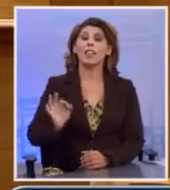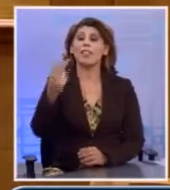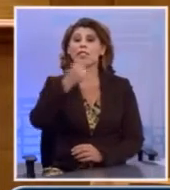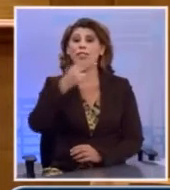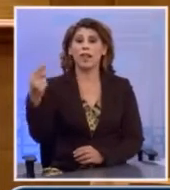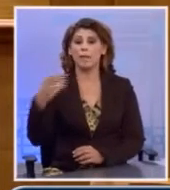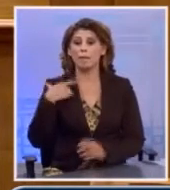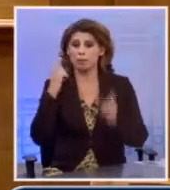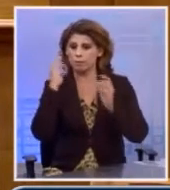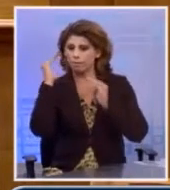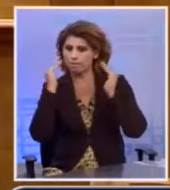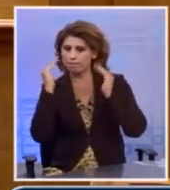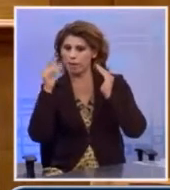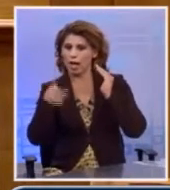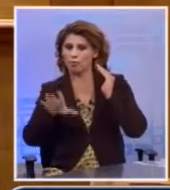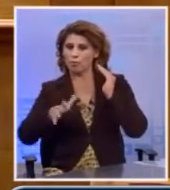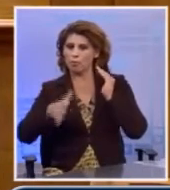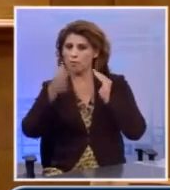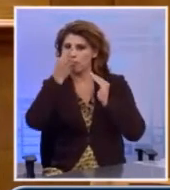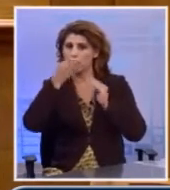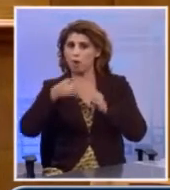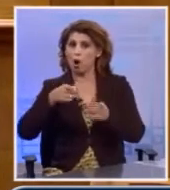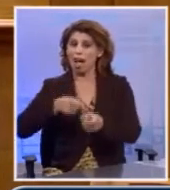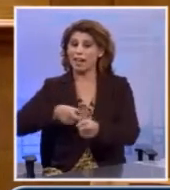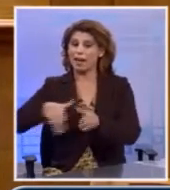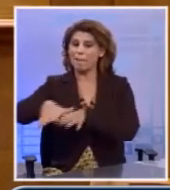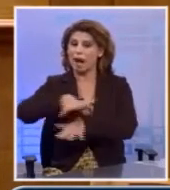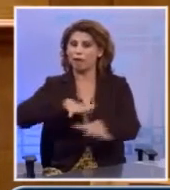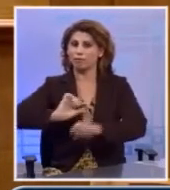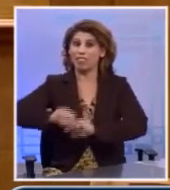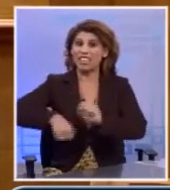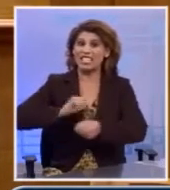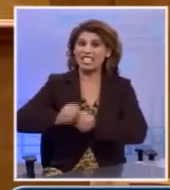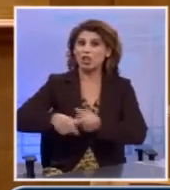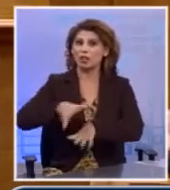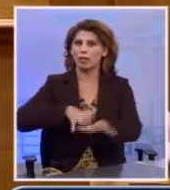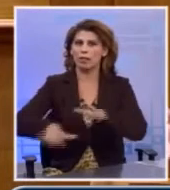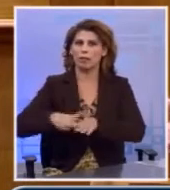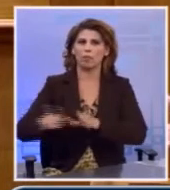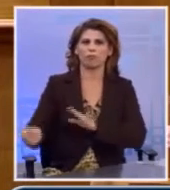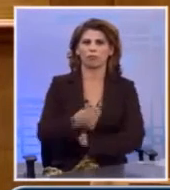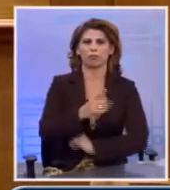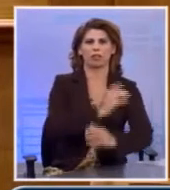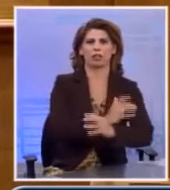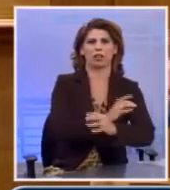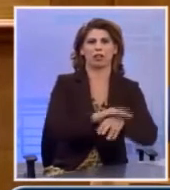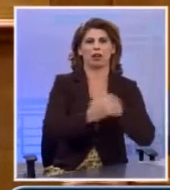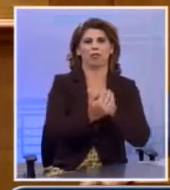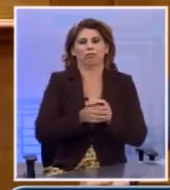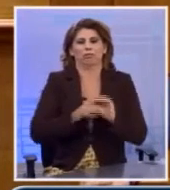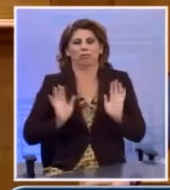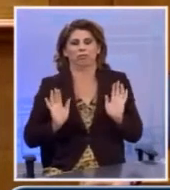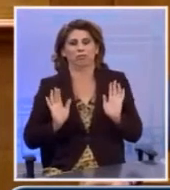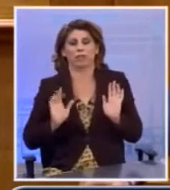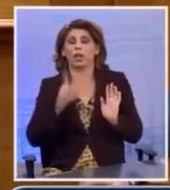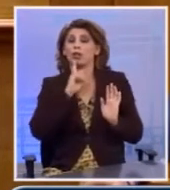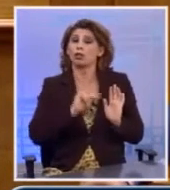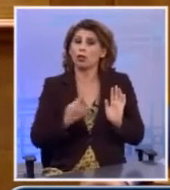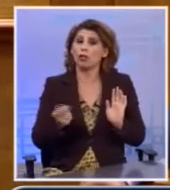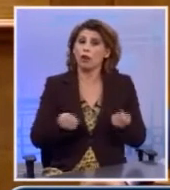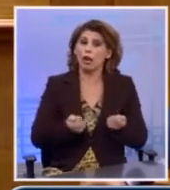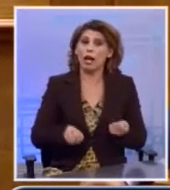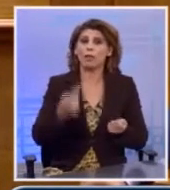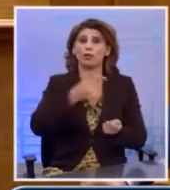και χωρίς χρονοτριβή στους αρμόδιους αγγελείς. Το ίδιο κάναμε και με την υπόθεση την περιβόητη του